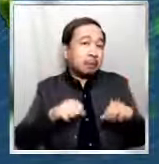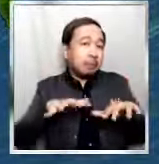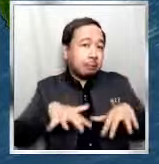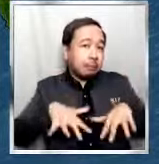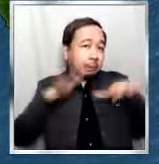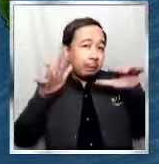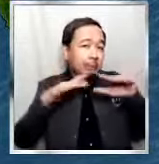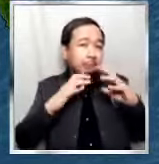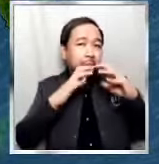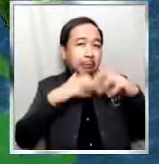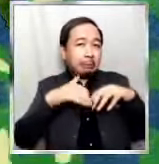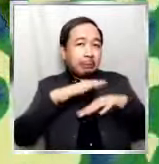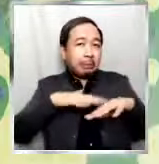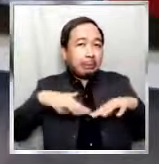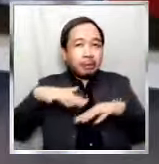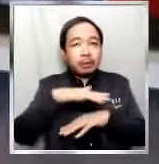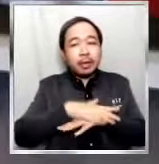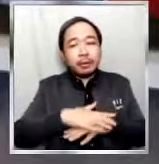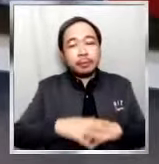lupa.